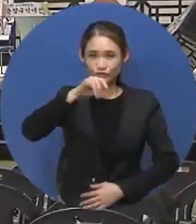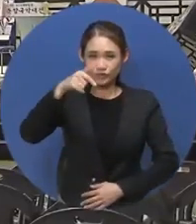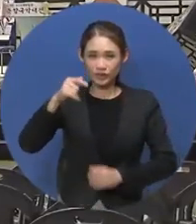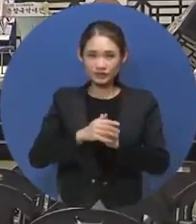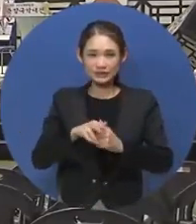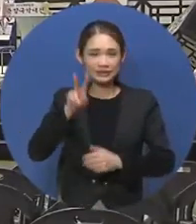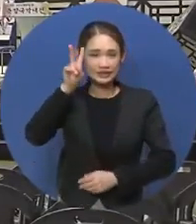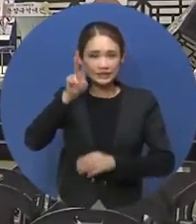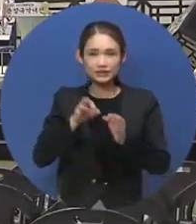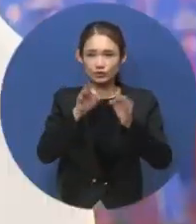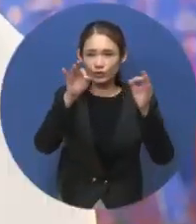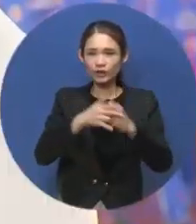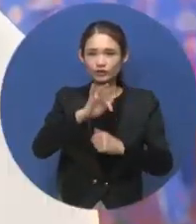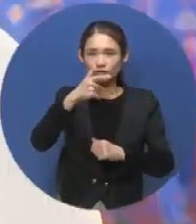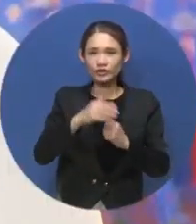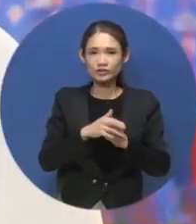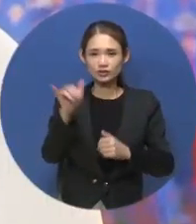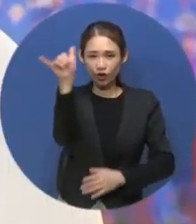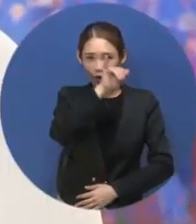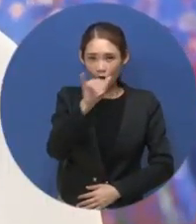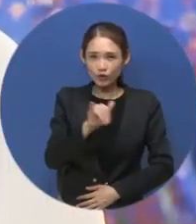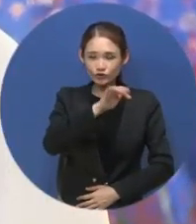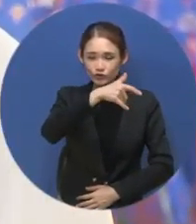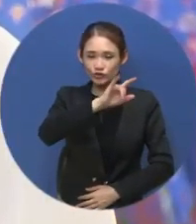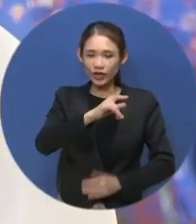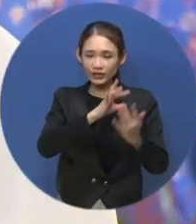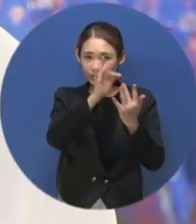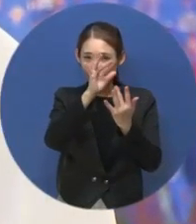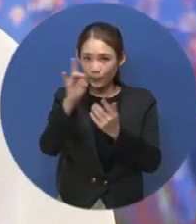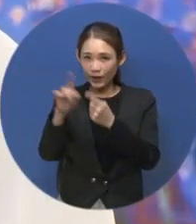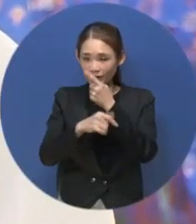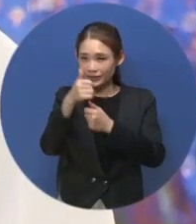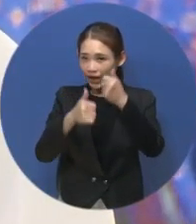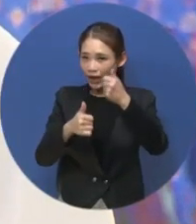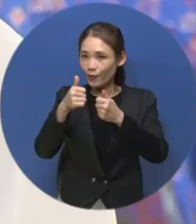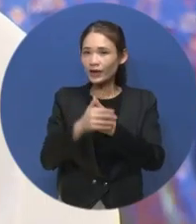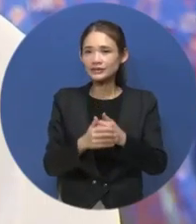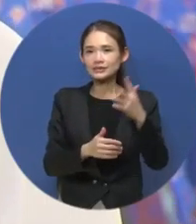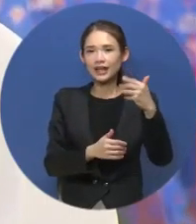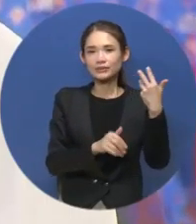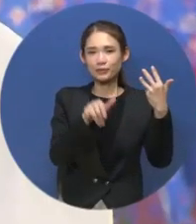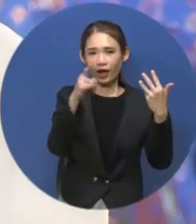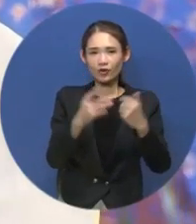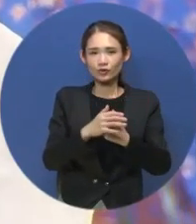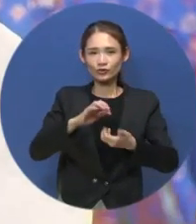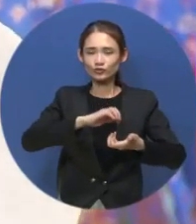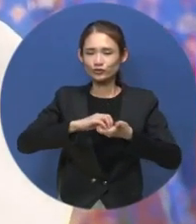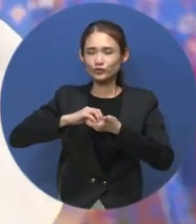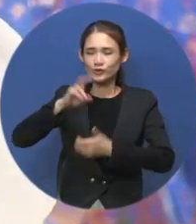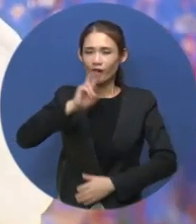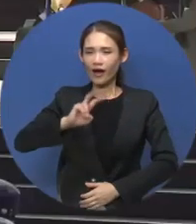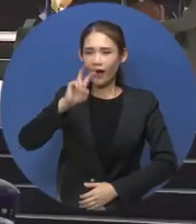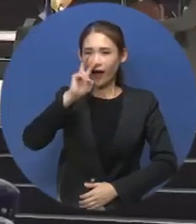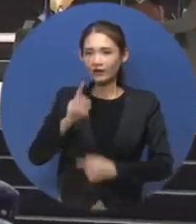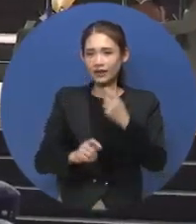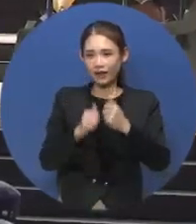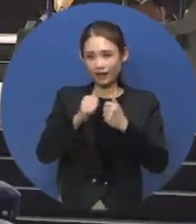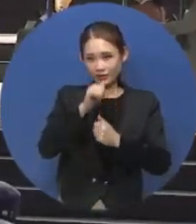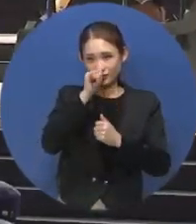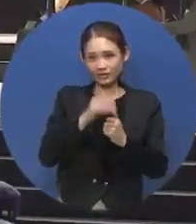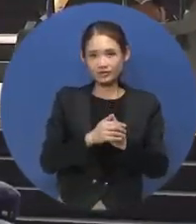형태로 선회했습니다. 이번 춘향제는 시간의 제약을 받지 않고 관람하고 즐길 수 있는 축제가 될 것으로